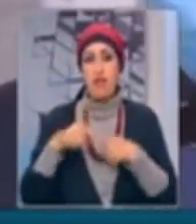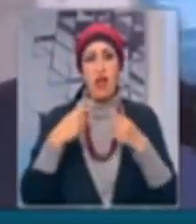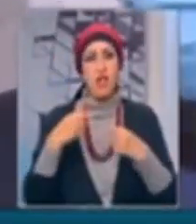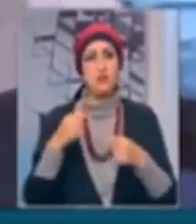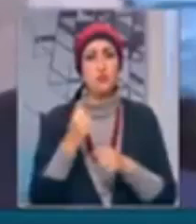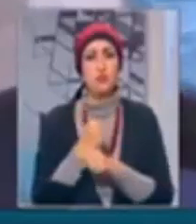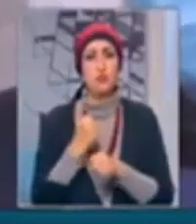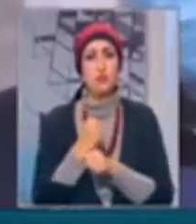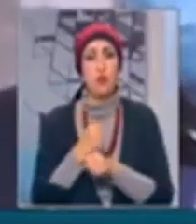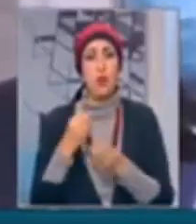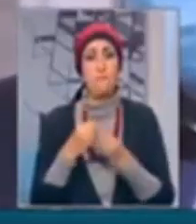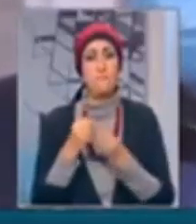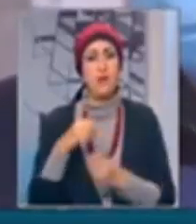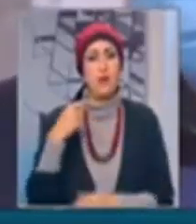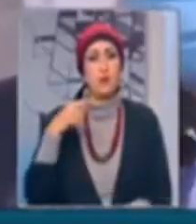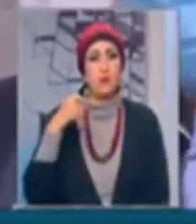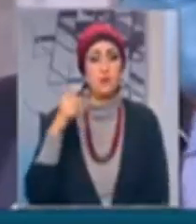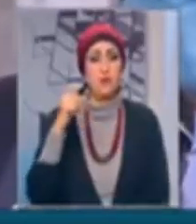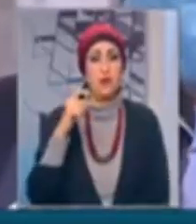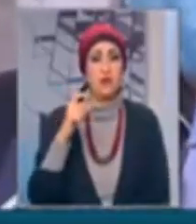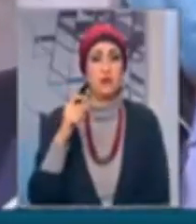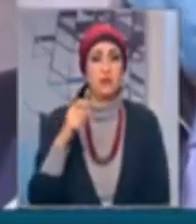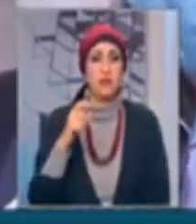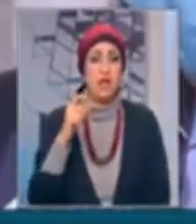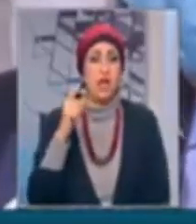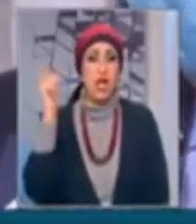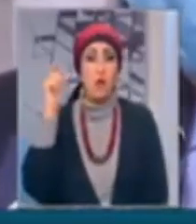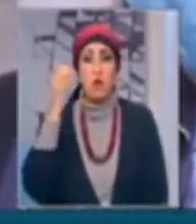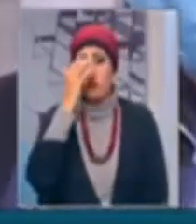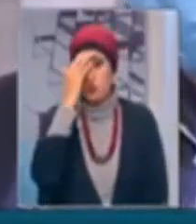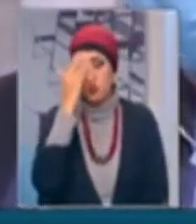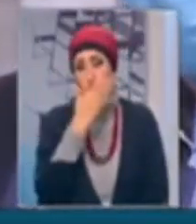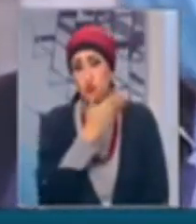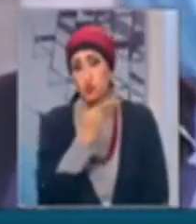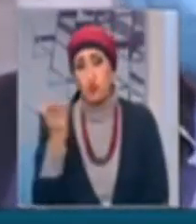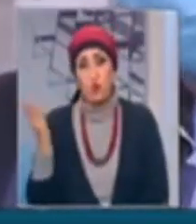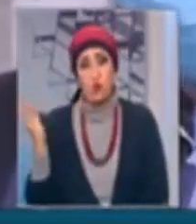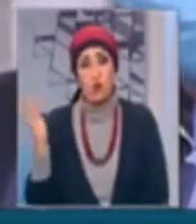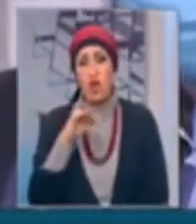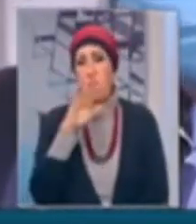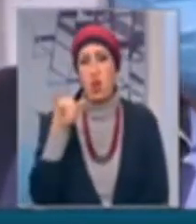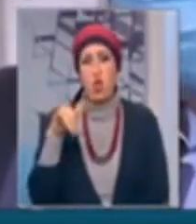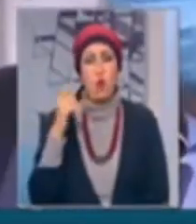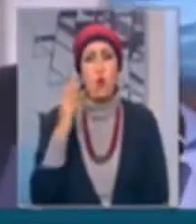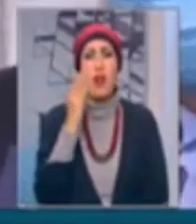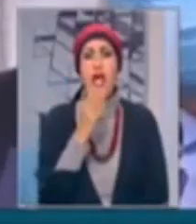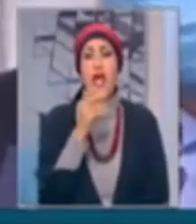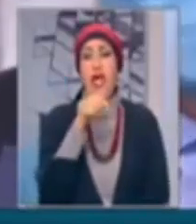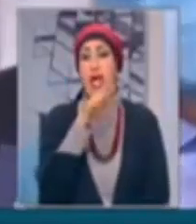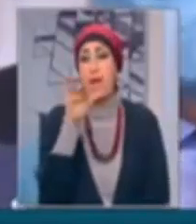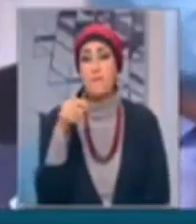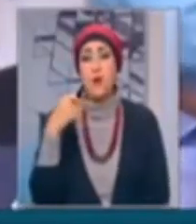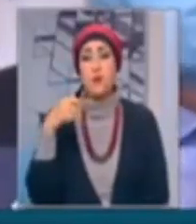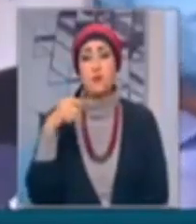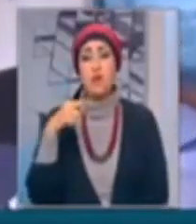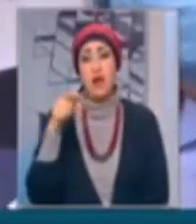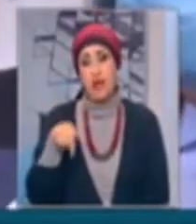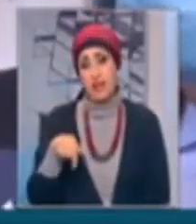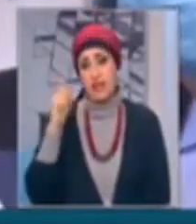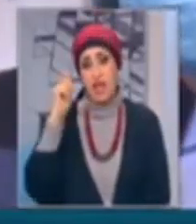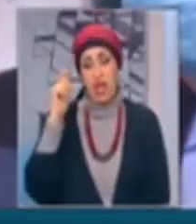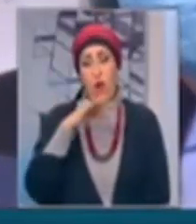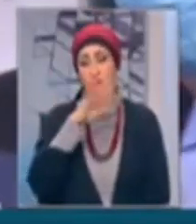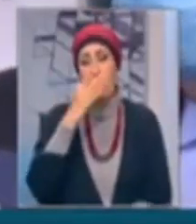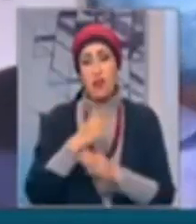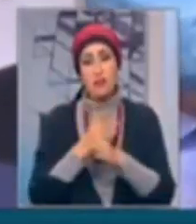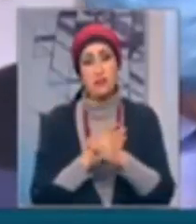المستمر مع وزاره الاوقاف. وبنتهز الفرصه ان بقدم شكر كبير جدا لائمه محافظه بورسعيد ووزاره الاوقاف اللي بيتعاونوا